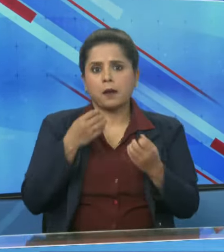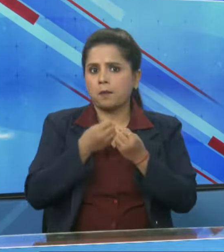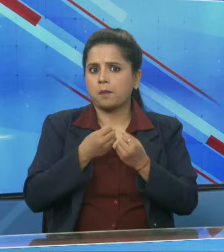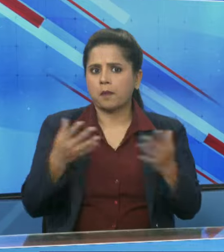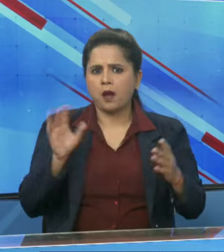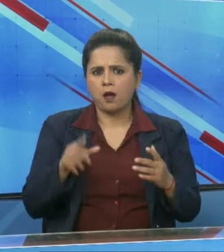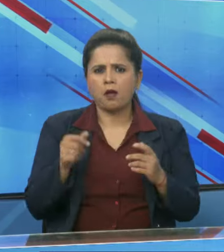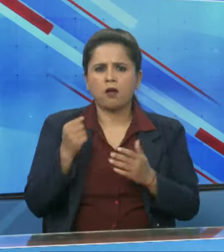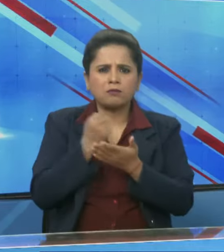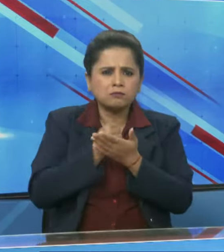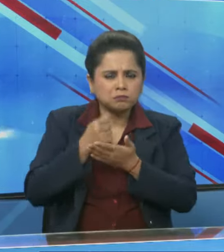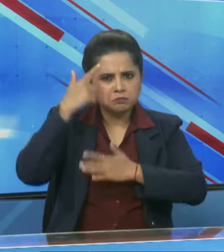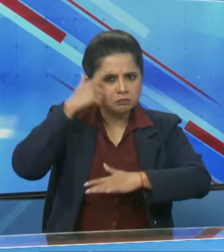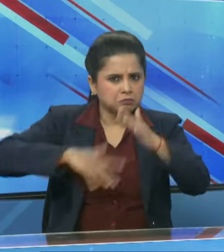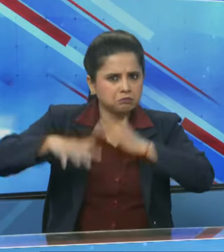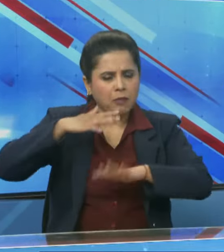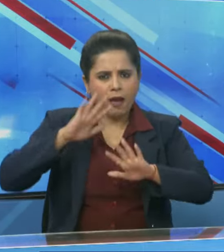Conspiracy behind it.